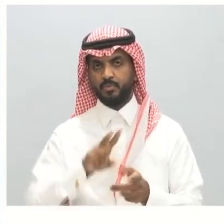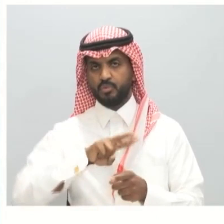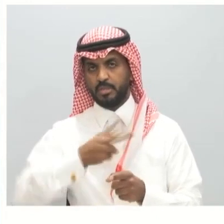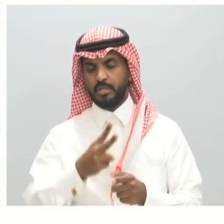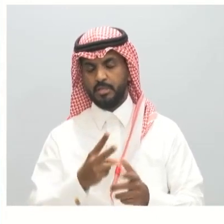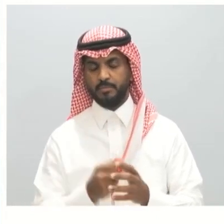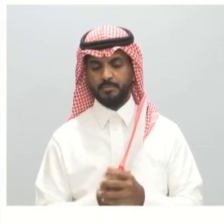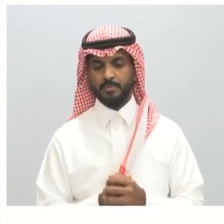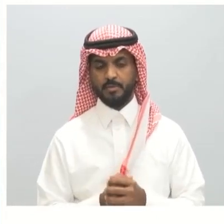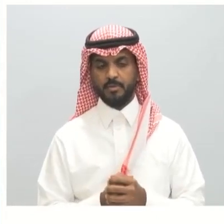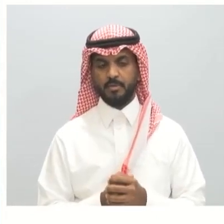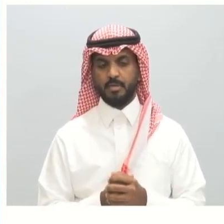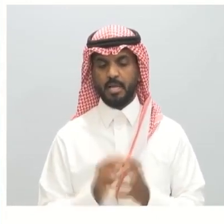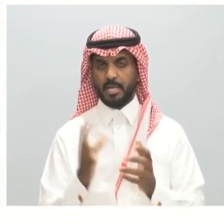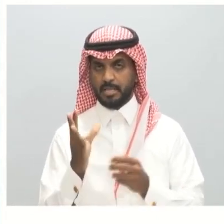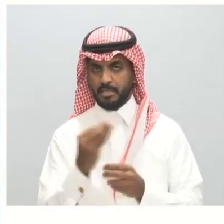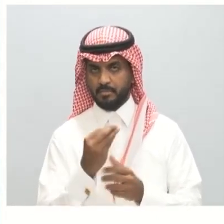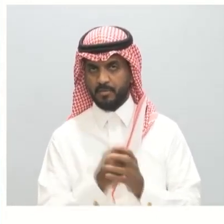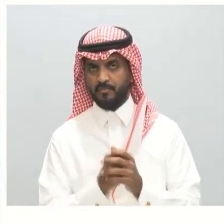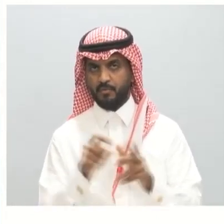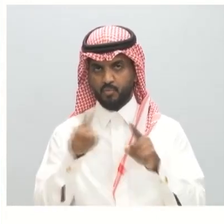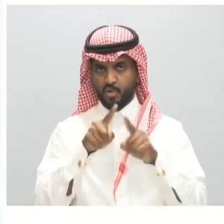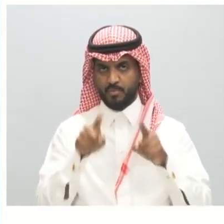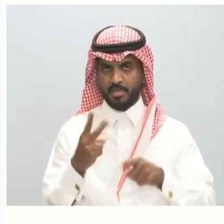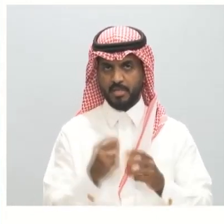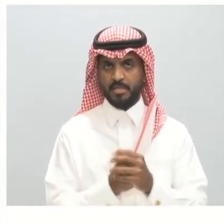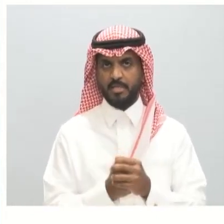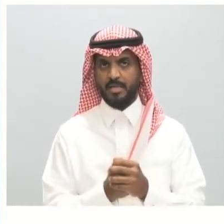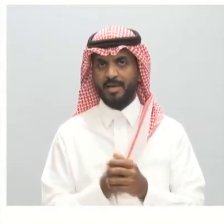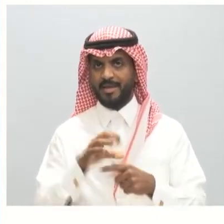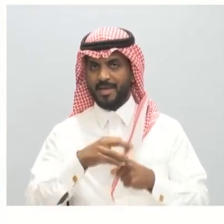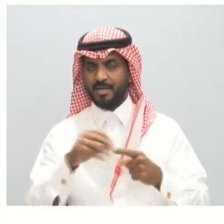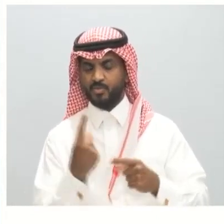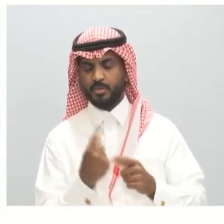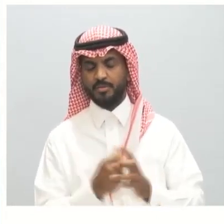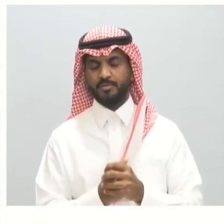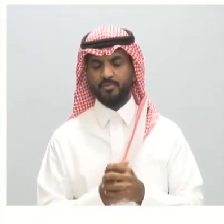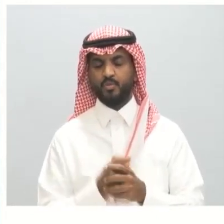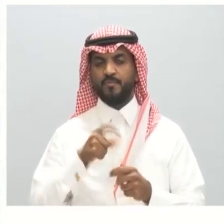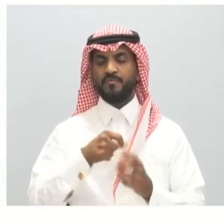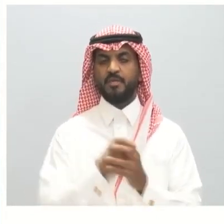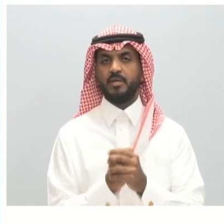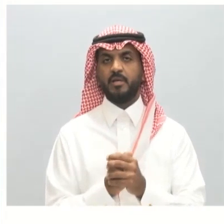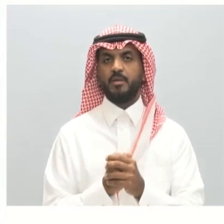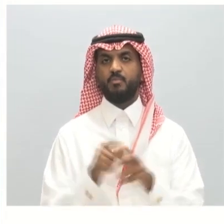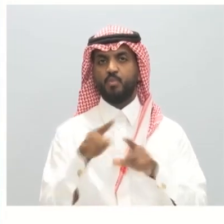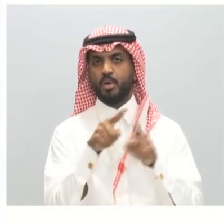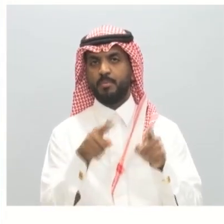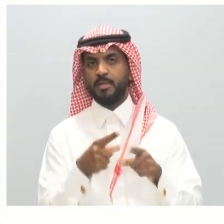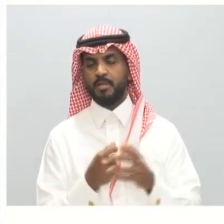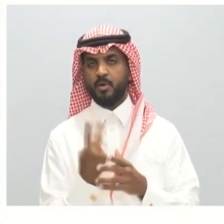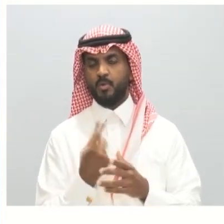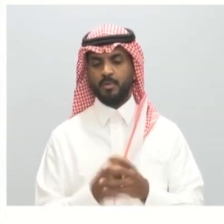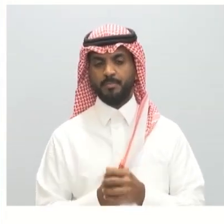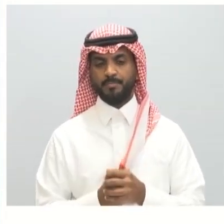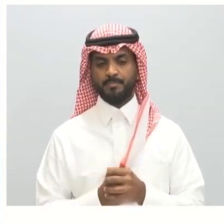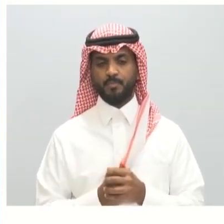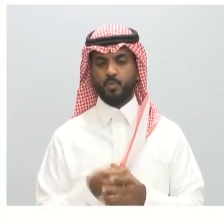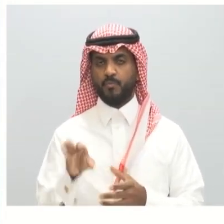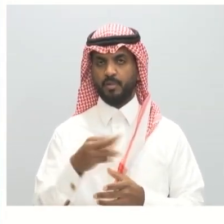بتغيير القيمه في المربع الثاني الى سالب واحد وفي المربع الاول وفي القيمه